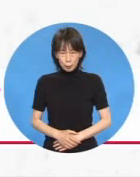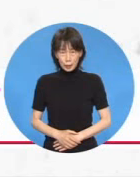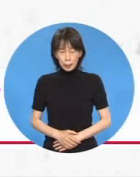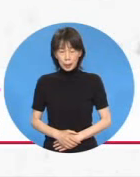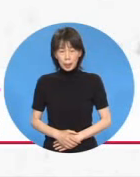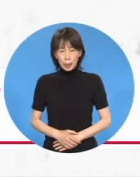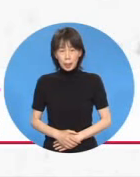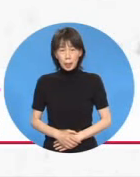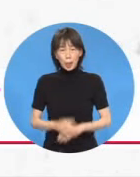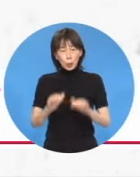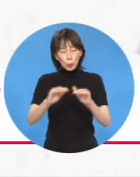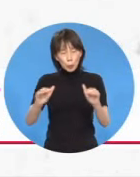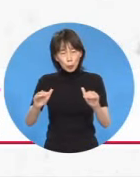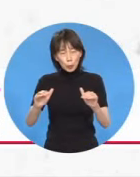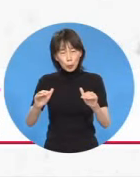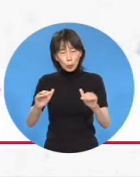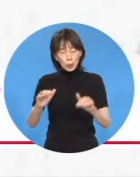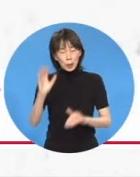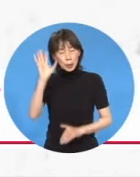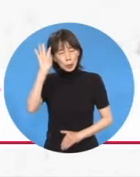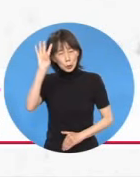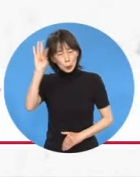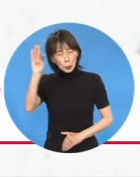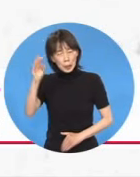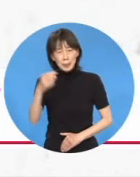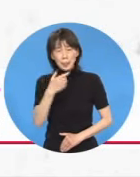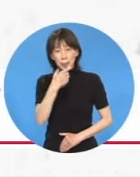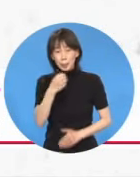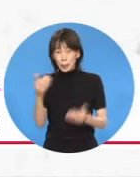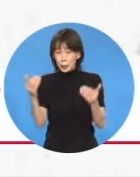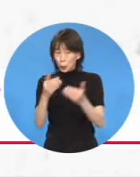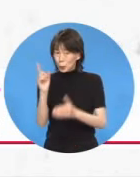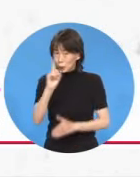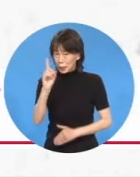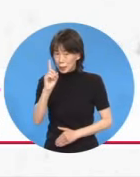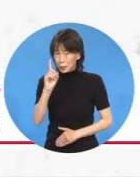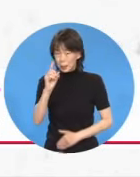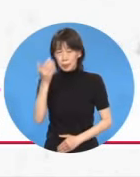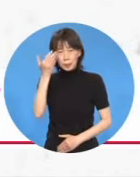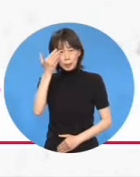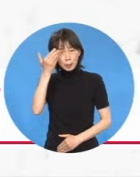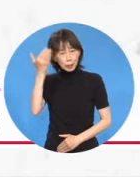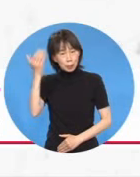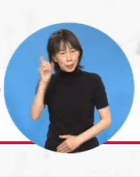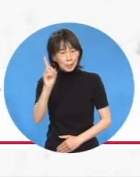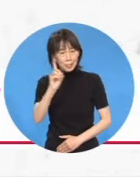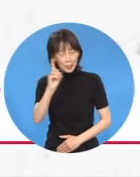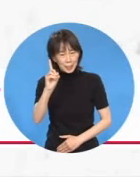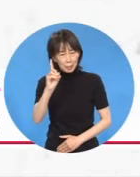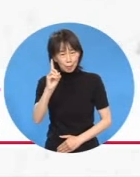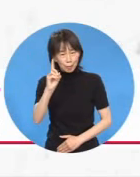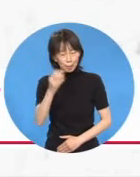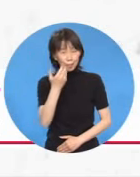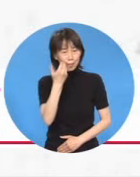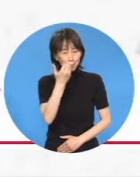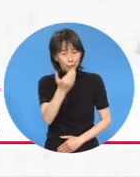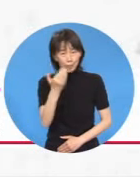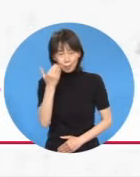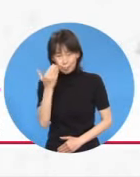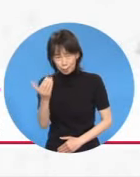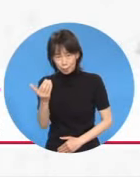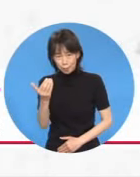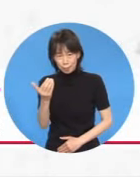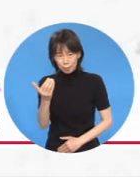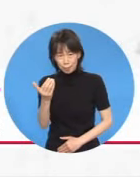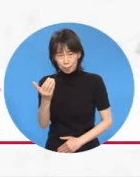今回はそんな子供たちが将来どんな職業につきたいのかまたどんな夢を持っているのかを